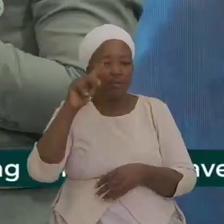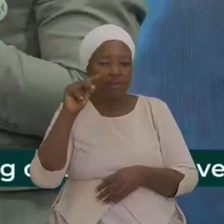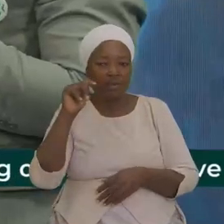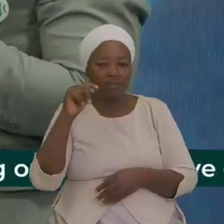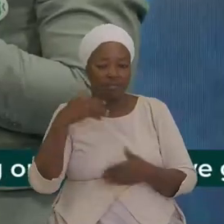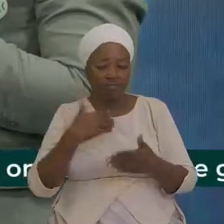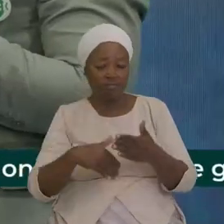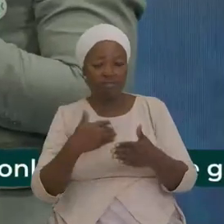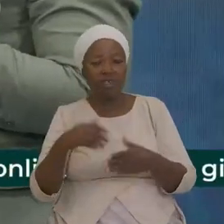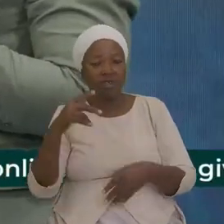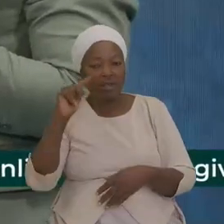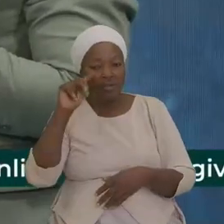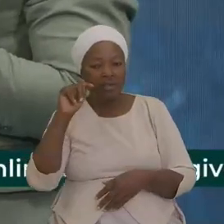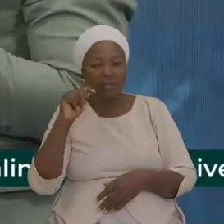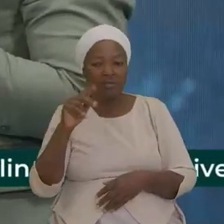Cliquez dessus.